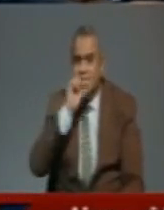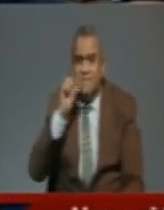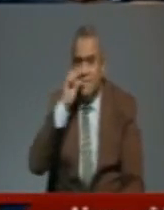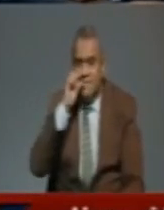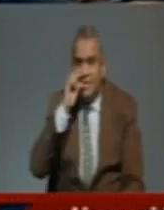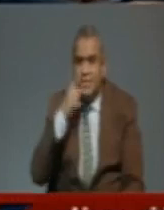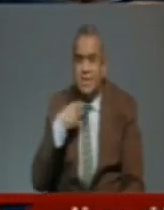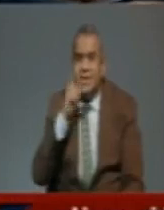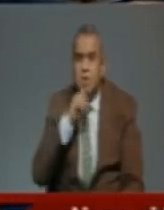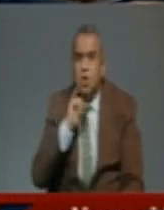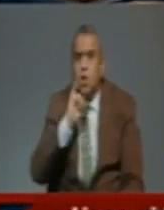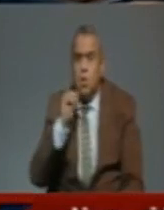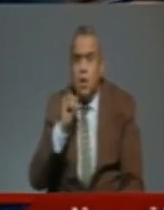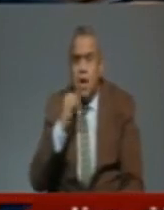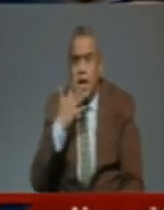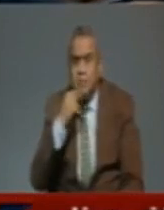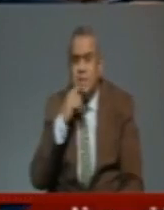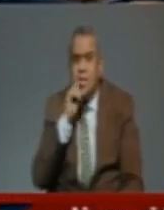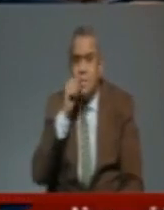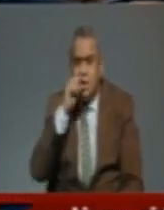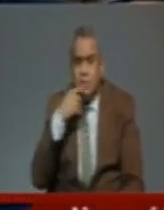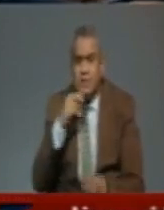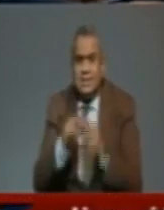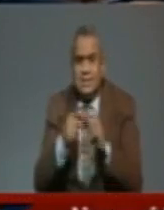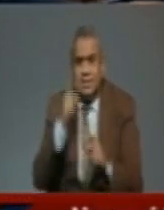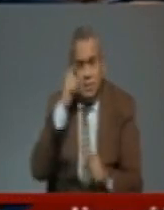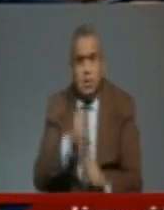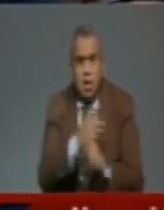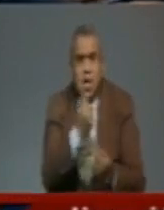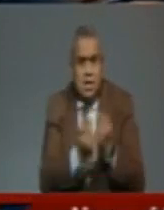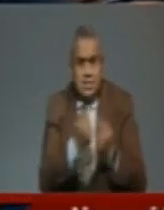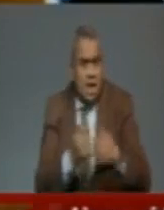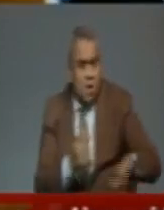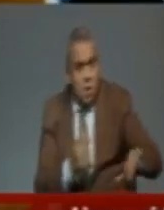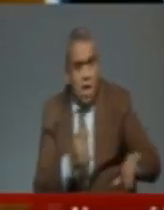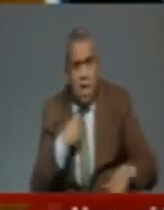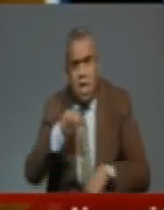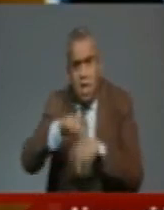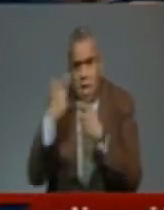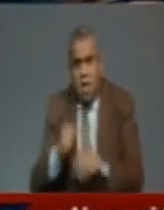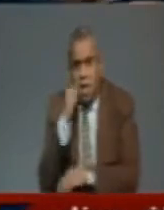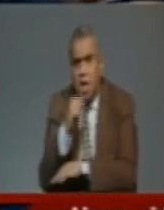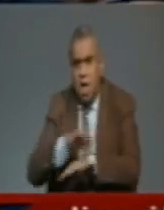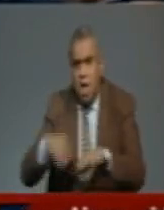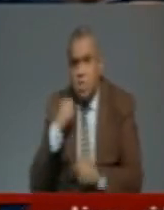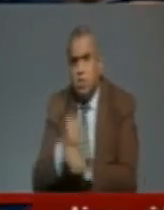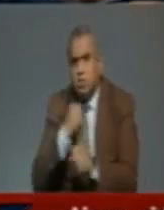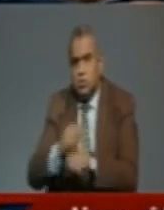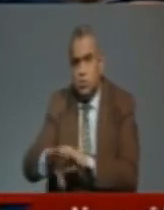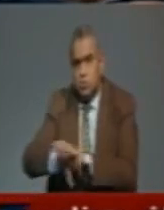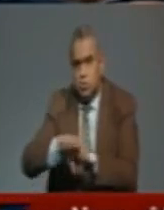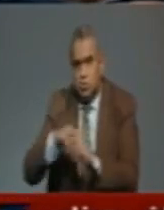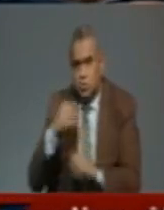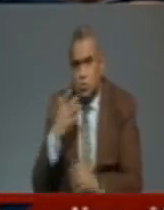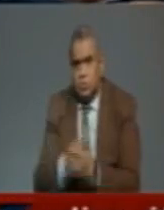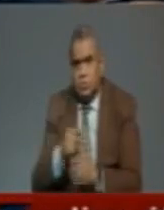مليون جنيه، قلت له الردم يكلفنا كام؟ ونسيب الناس تزرع ارضها، ونسيب ايه؟ الناس تزرع ارضها. وساب الناس تزرع ارضها وردمنا الارض، شكرا خلاص.